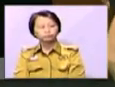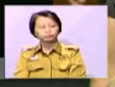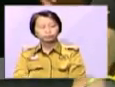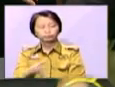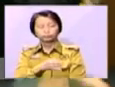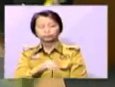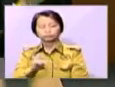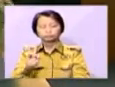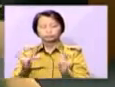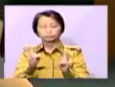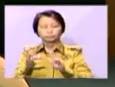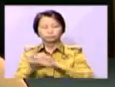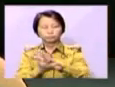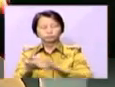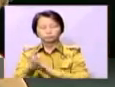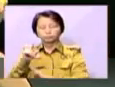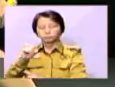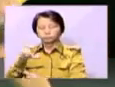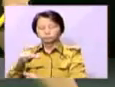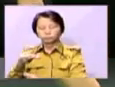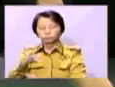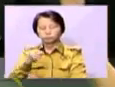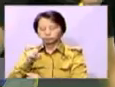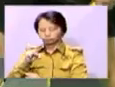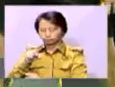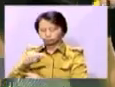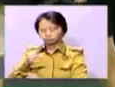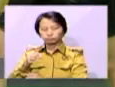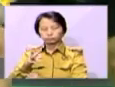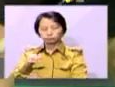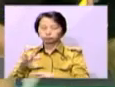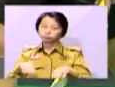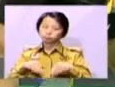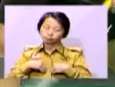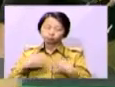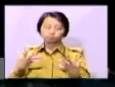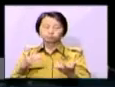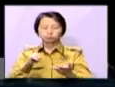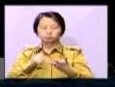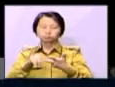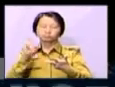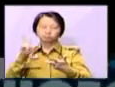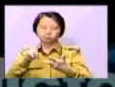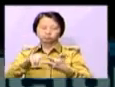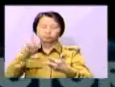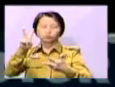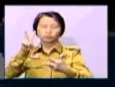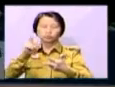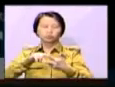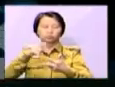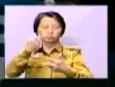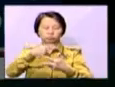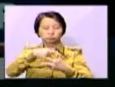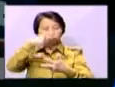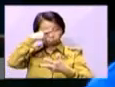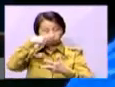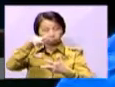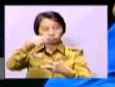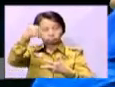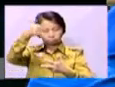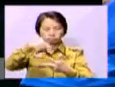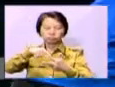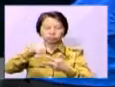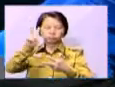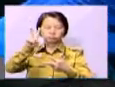Sementara itu, pasangan campuran negara Goh Soon Huat dan Siobhan Jamie Lai akur hanya meraih perak tewas kepada pilihan utama dari Thailand,